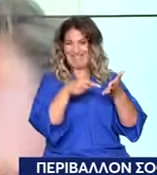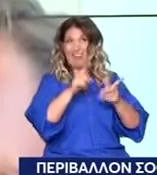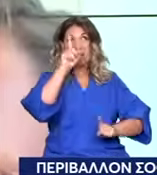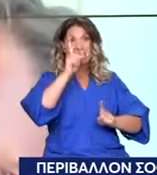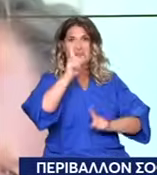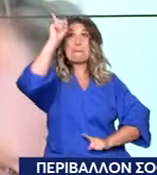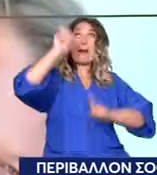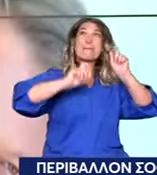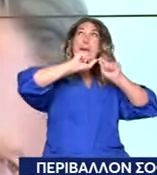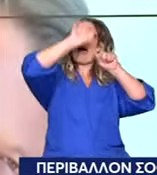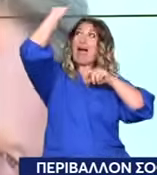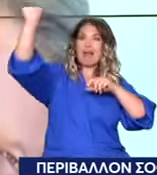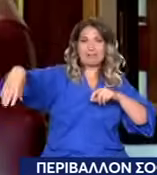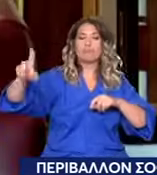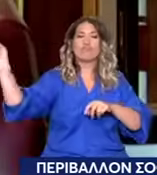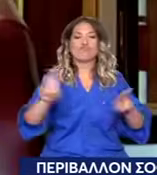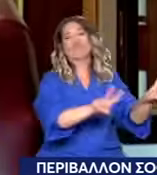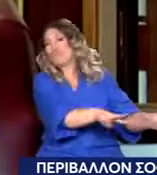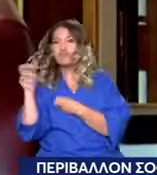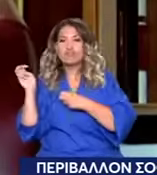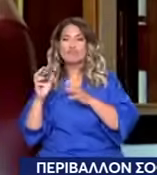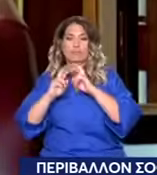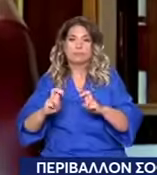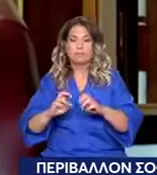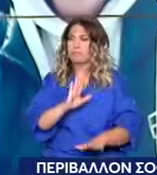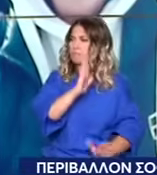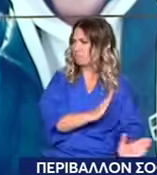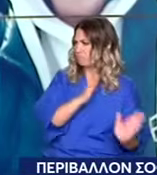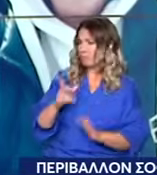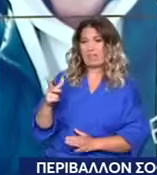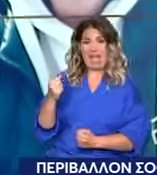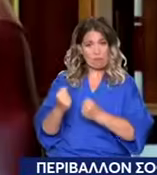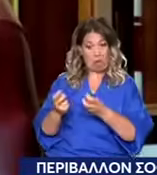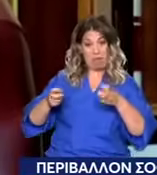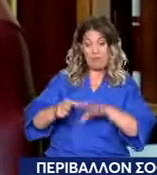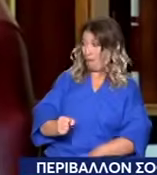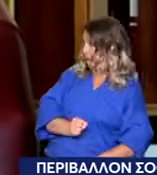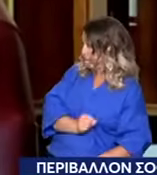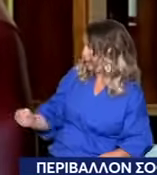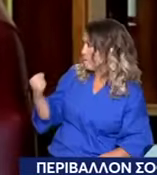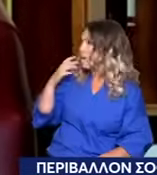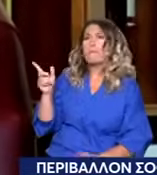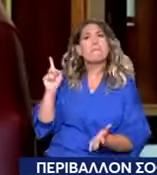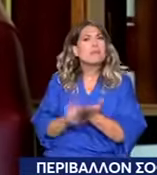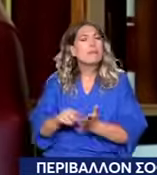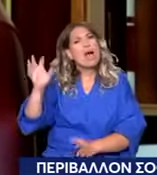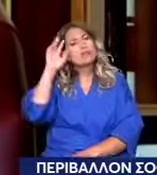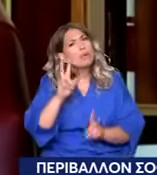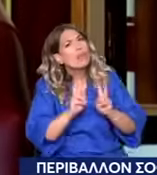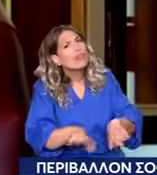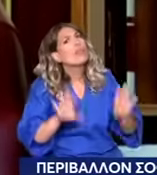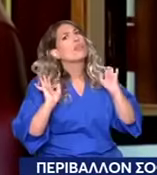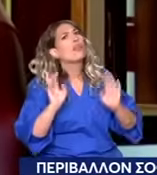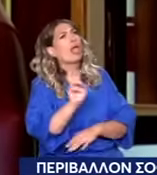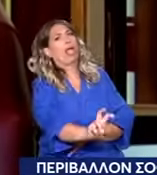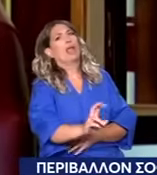Το αυτοκίνητο στο οποίο έγινε ένα έγκλημα. Γιατί δεν το ερεύνησαν, δεν λέω να το κατασχέσουν, αλλά γιατί δεν το ερεύνησαν, γιατί θα μπορούσαν να βρουν κάτι το